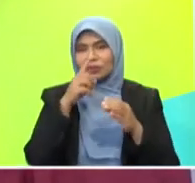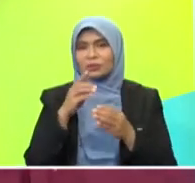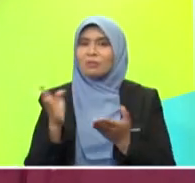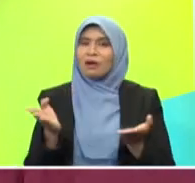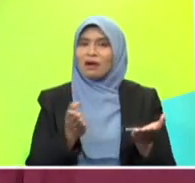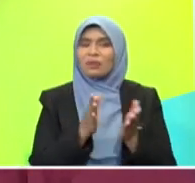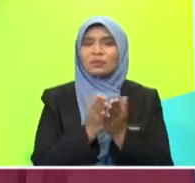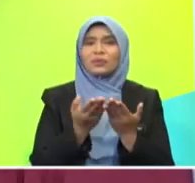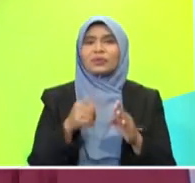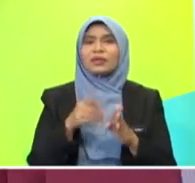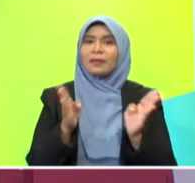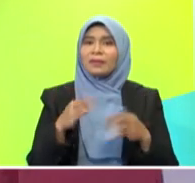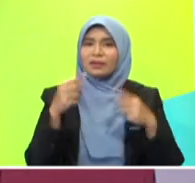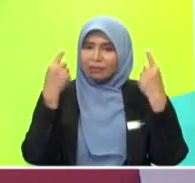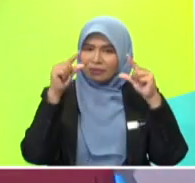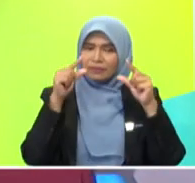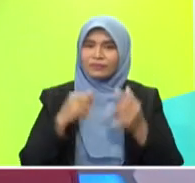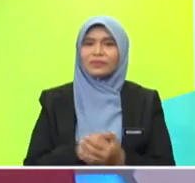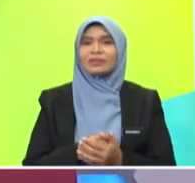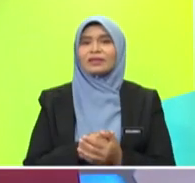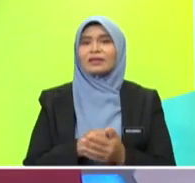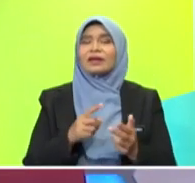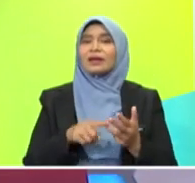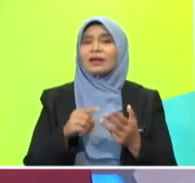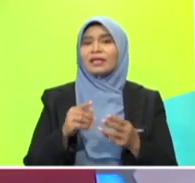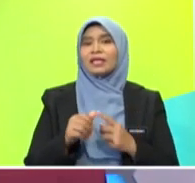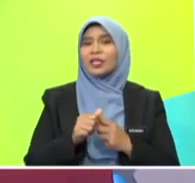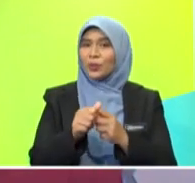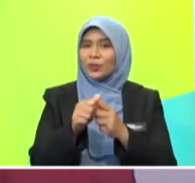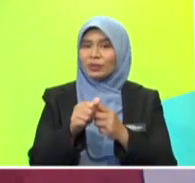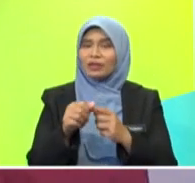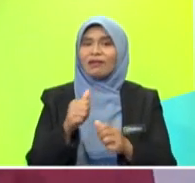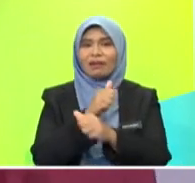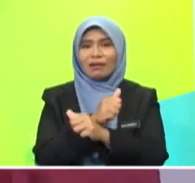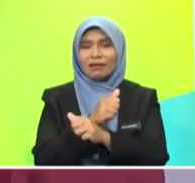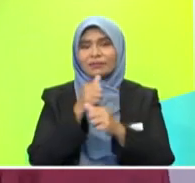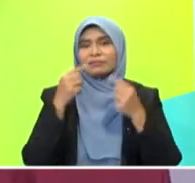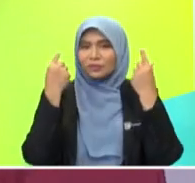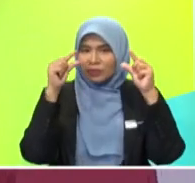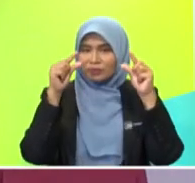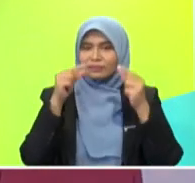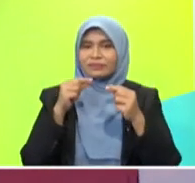guru yang ketiga keempat mematuhi arahan guru